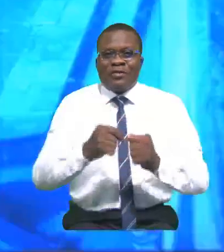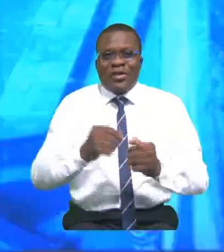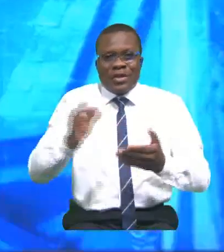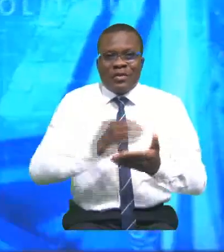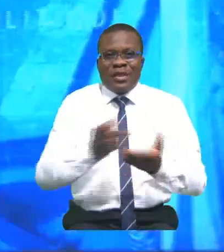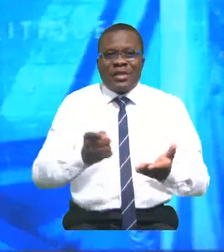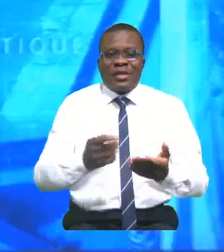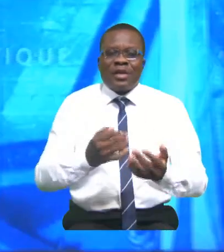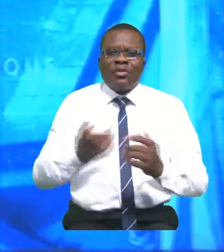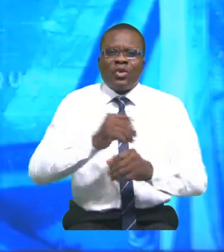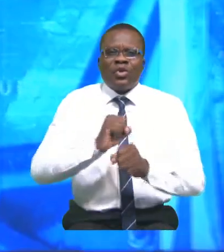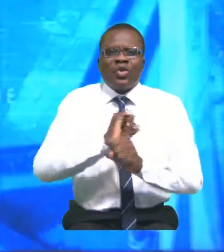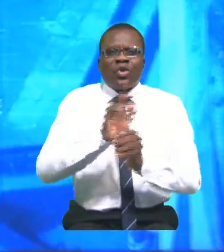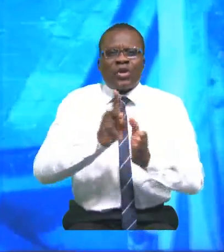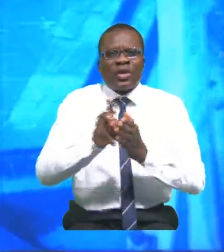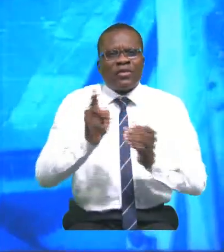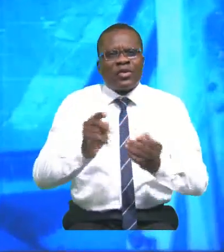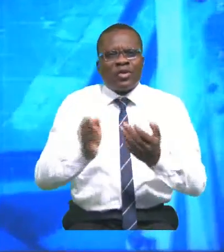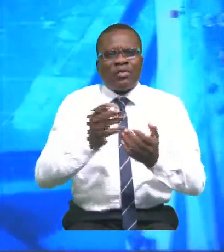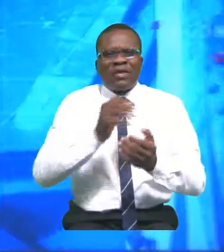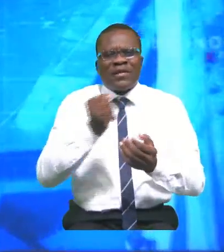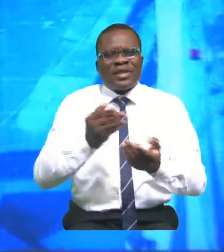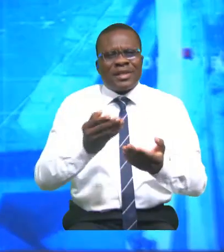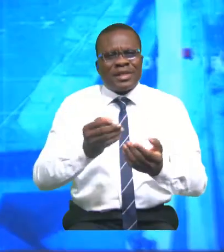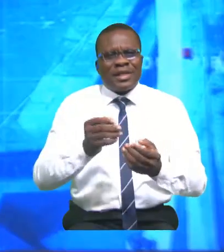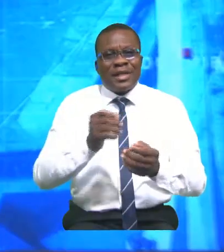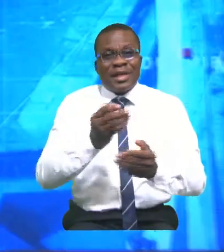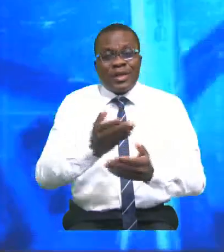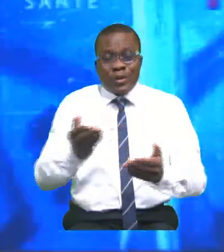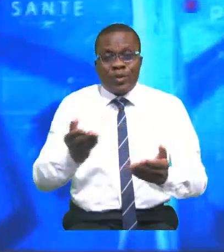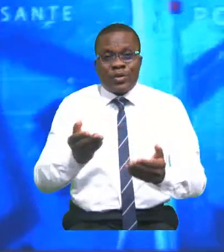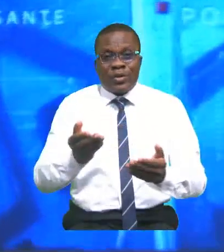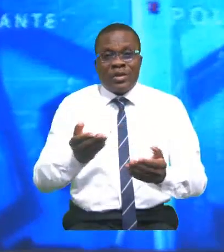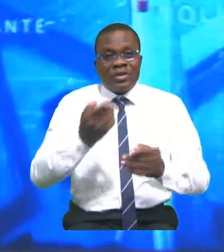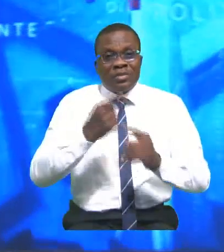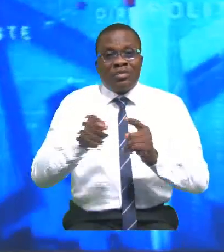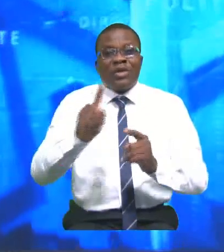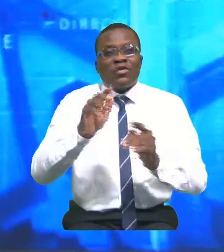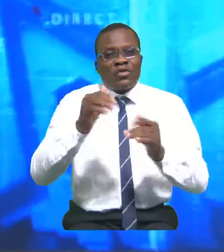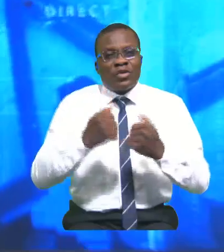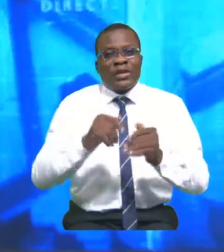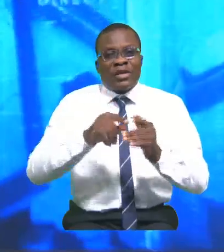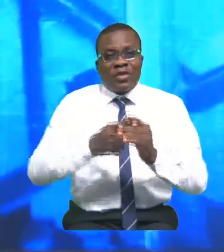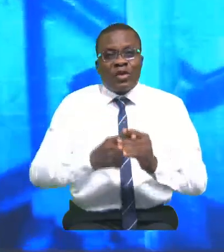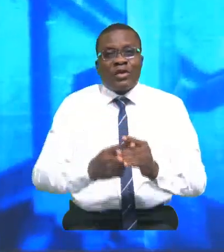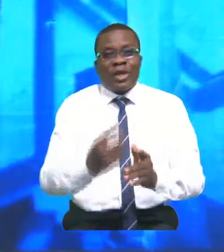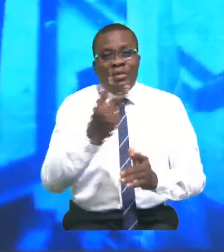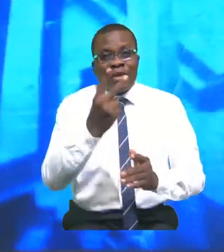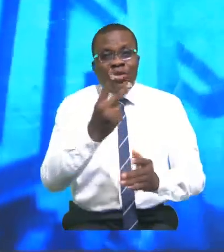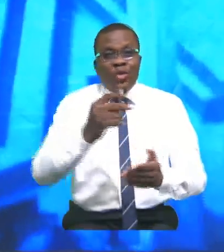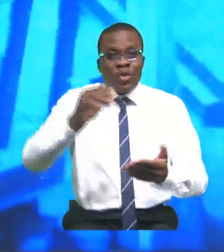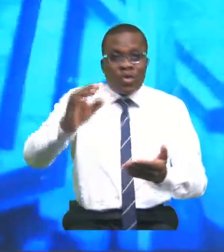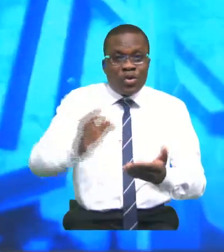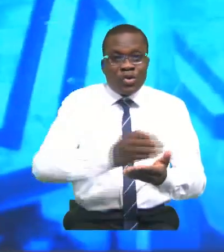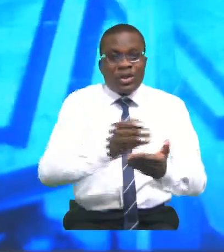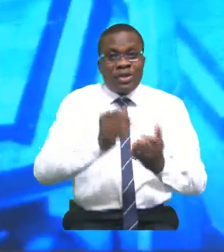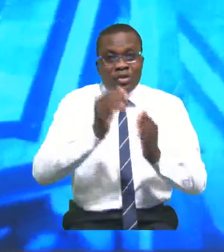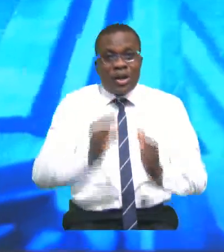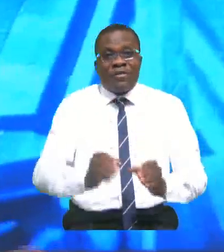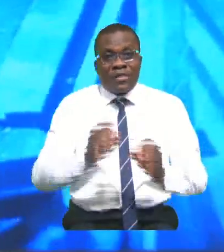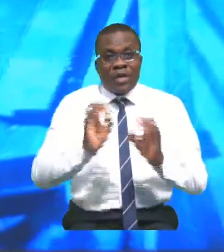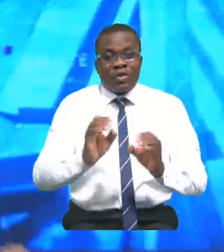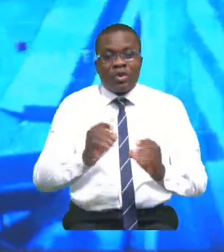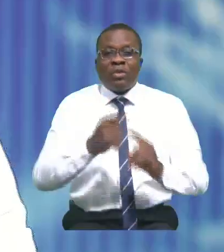coronavirus ne ne facilite pas forcément euh les choses euh vous aviez au départ deux concerts à animer àotou mais